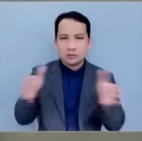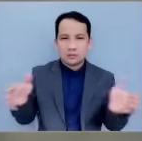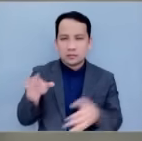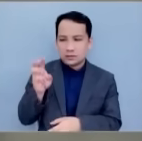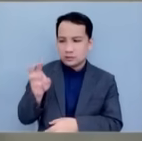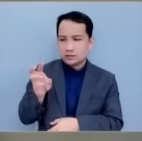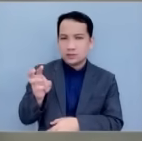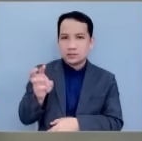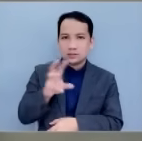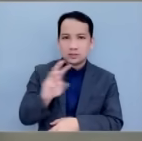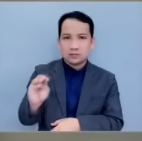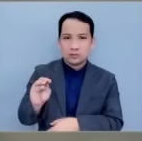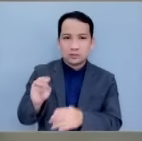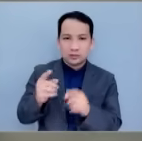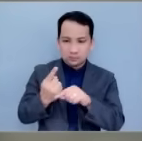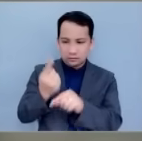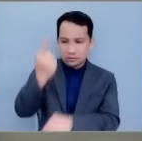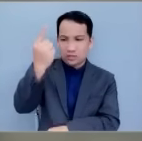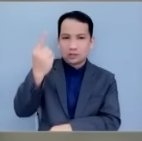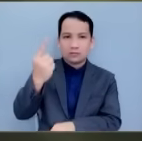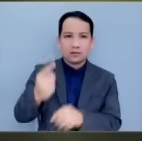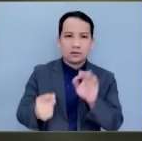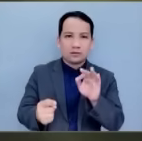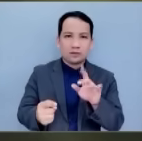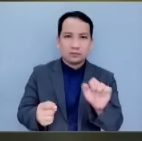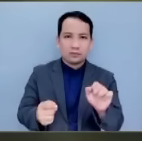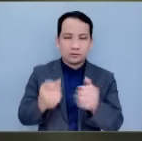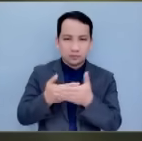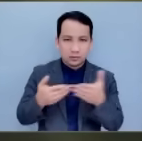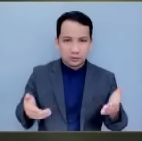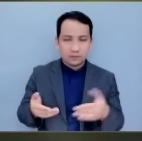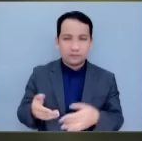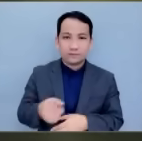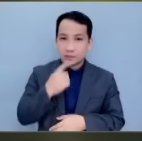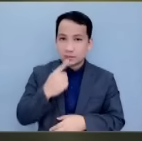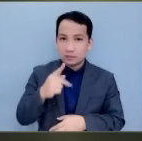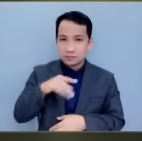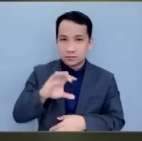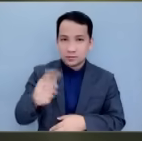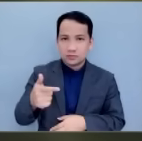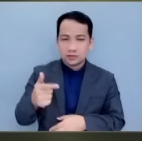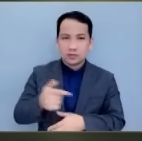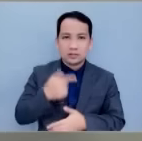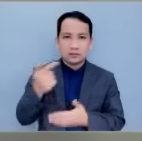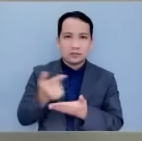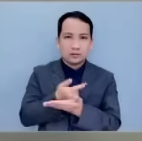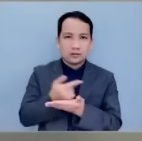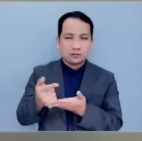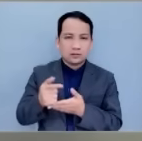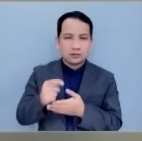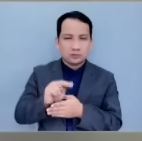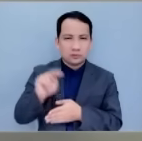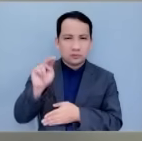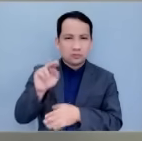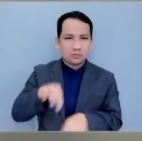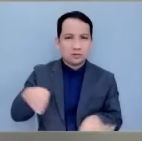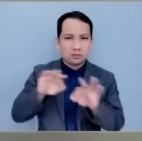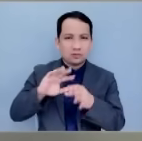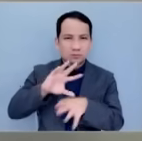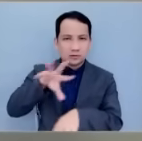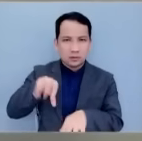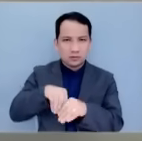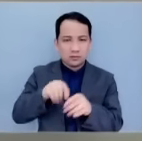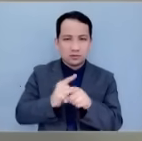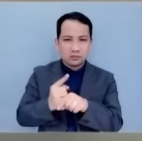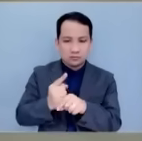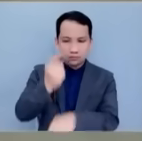bahagi ng rocket na gawa sa fiber-plated material. Ayon sa Coast Guard District North Eastern Luzon, posibleng bahagi ito ng rocket na